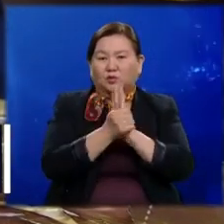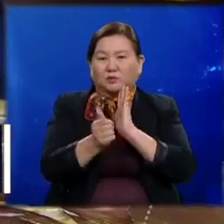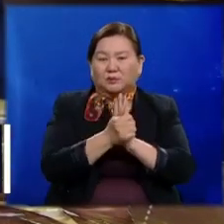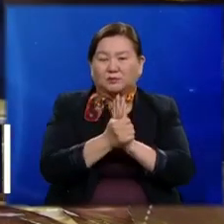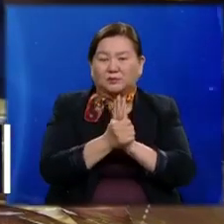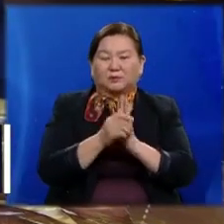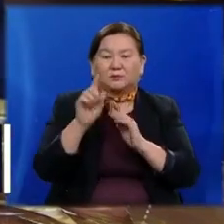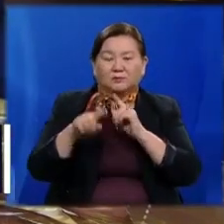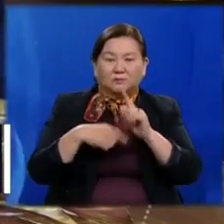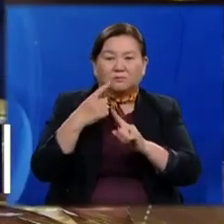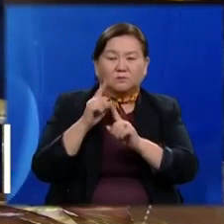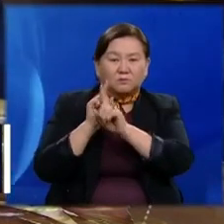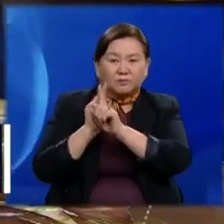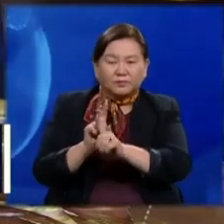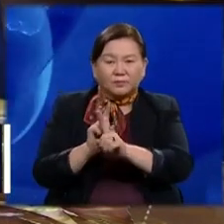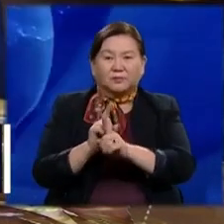бус өвийг өвлөн уламжлагчийн